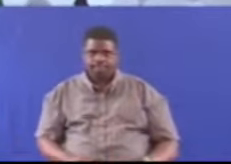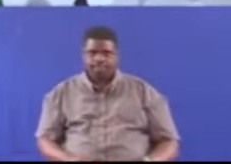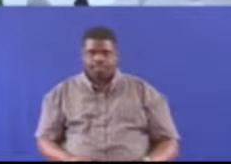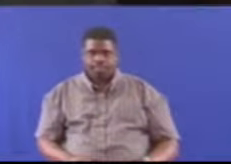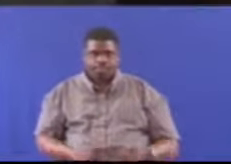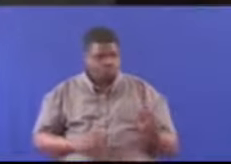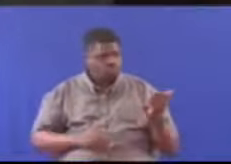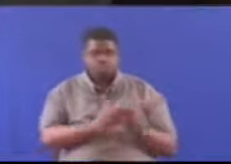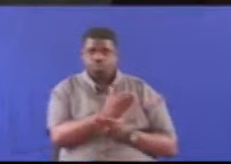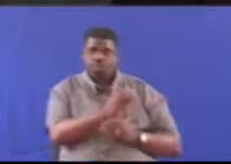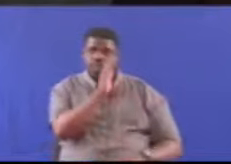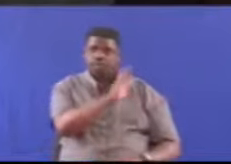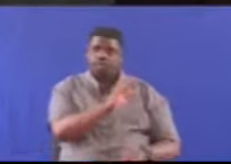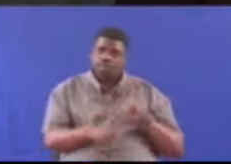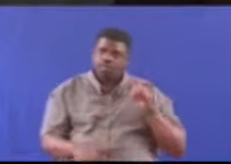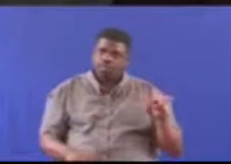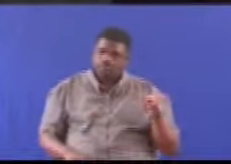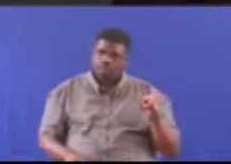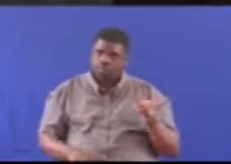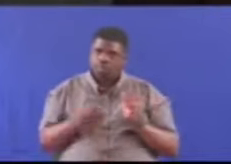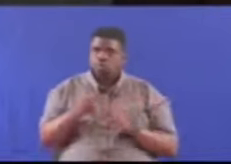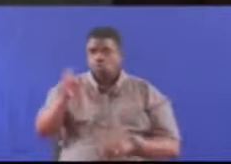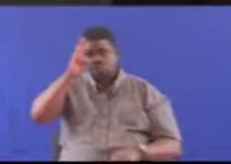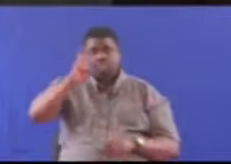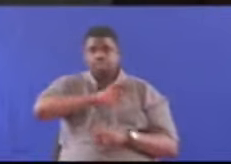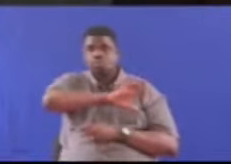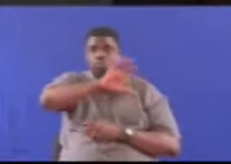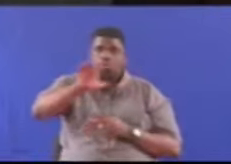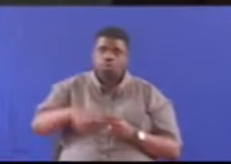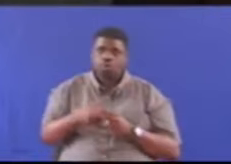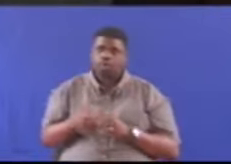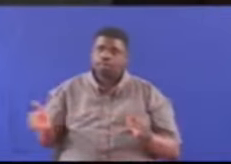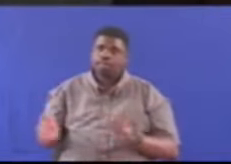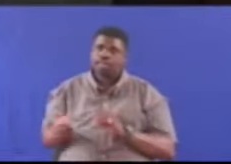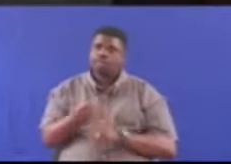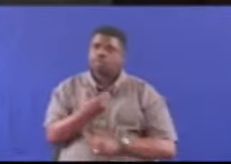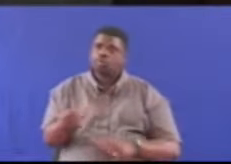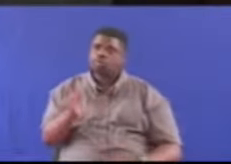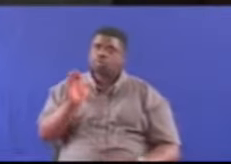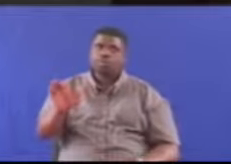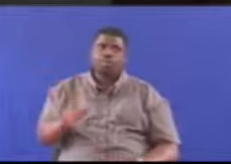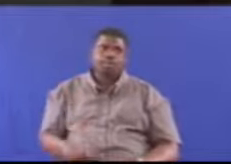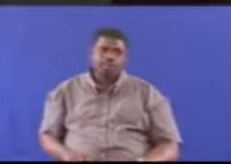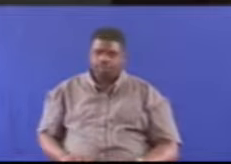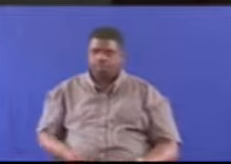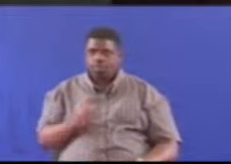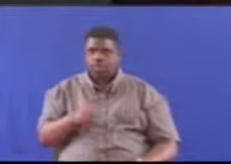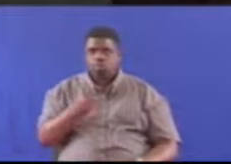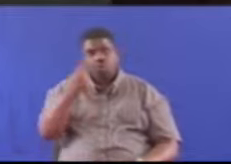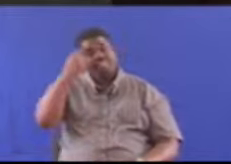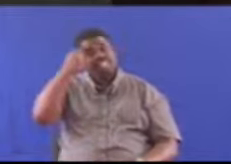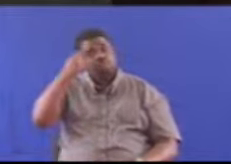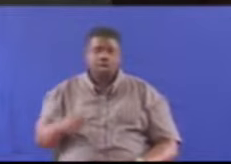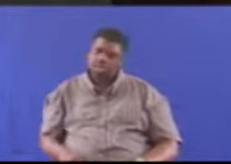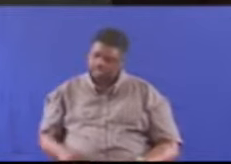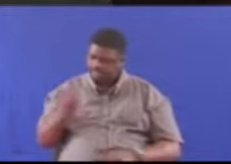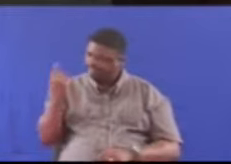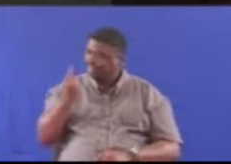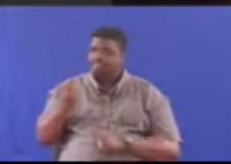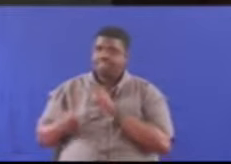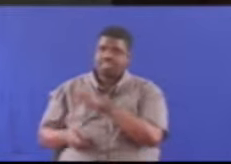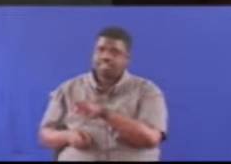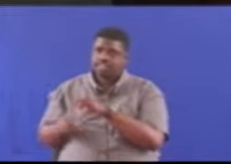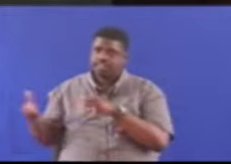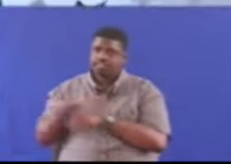kupitia kwako niwaombe wazazi wote hapa mlee watoto wenu waendelee kuwa vichwa, ili taifa hili liweze